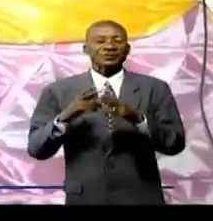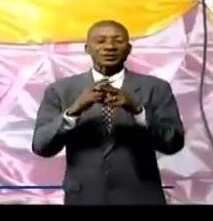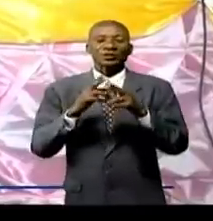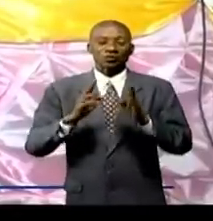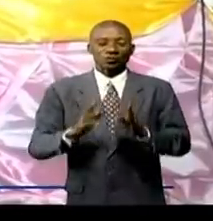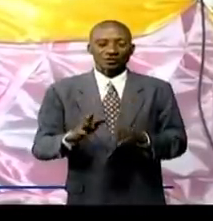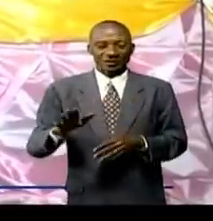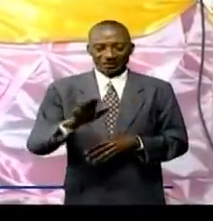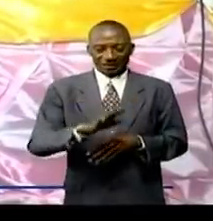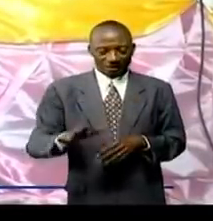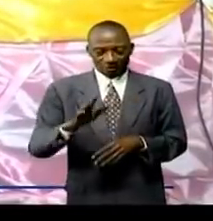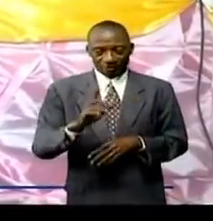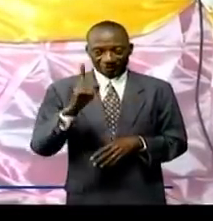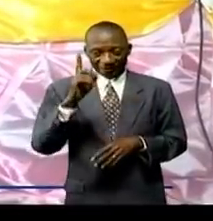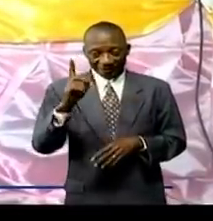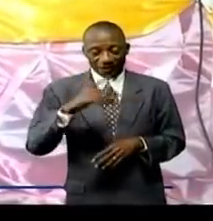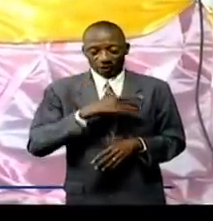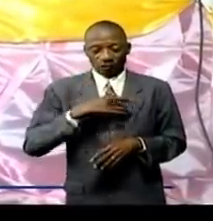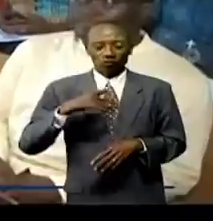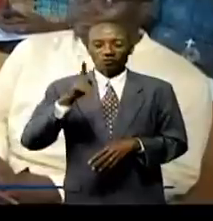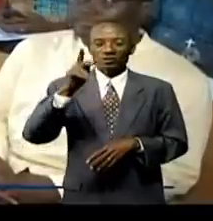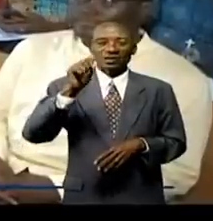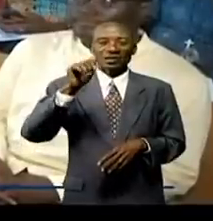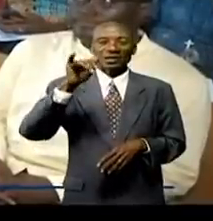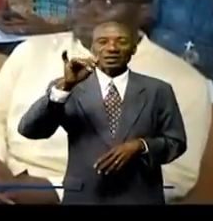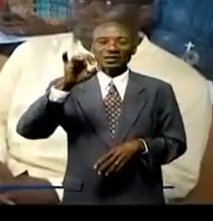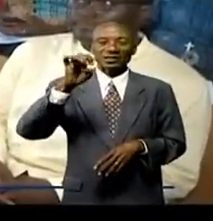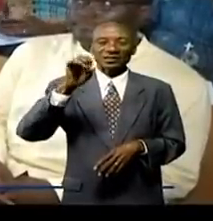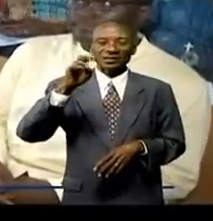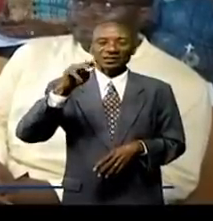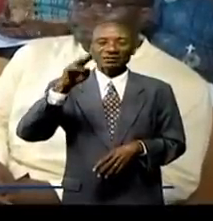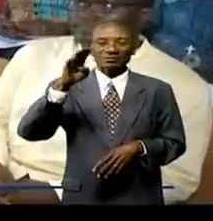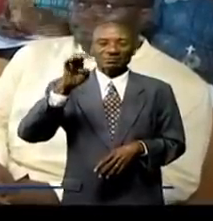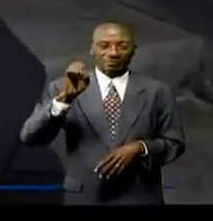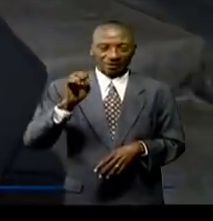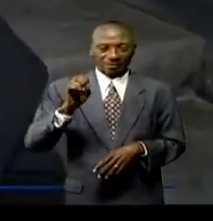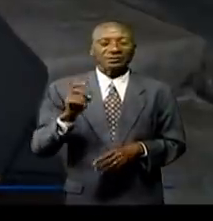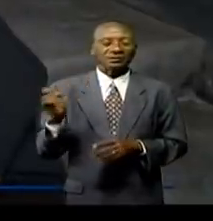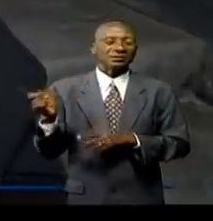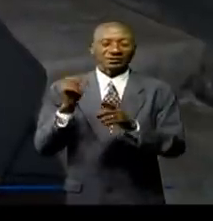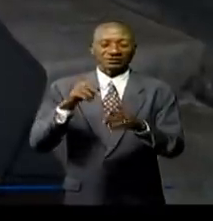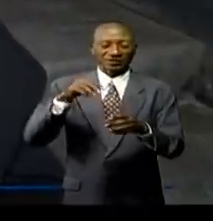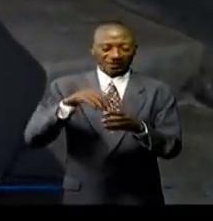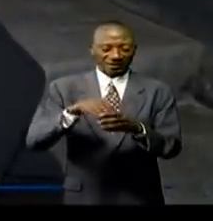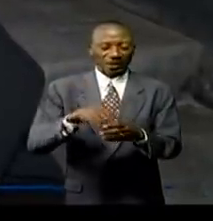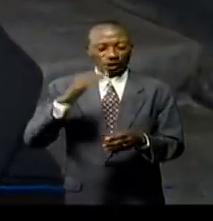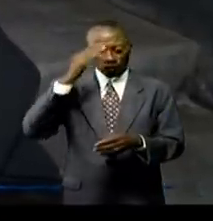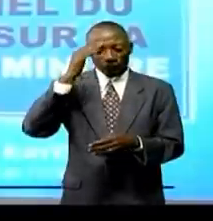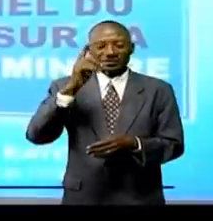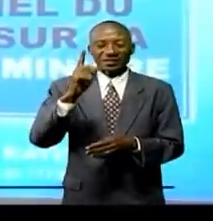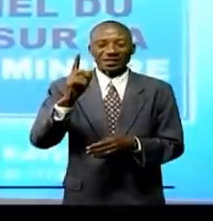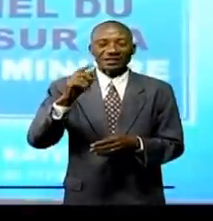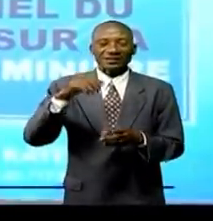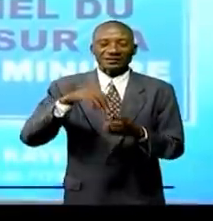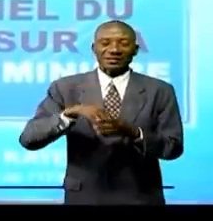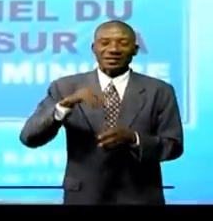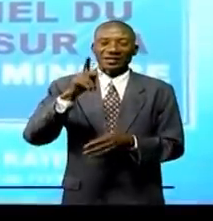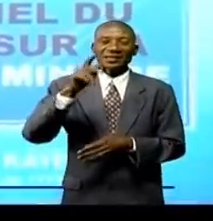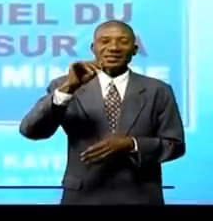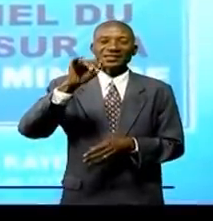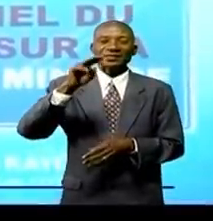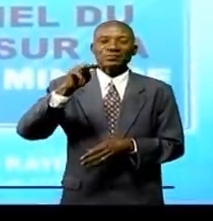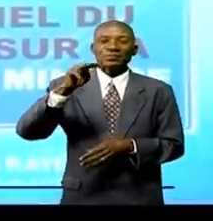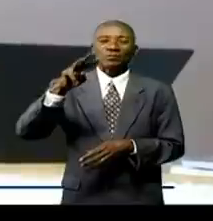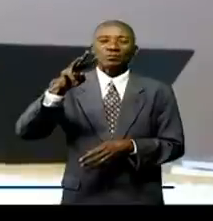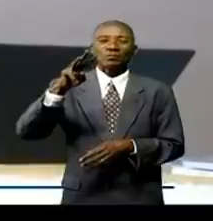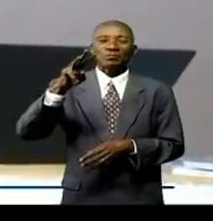l'ITIRDC, Jean-Jacques Kaimbe, était cette fois à l'université Loyola, précisément dans le quartier Kimwenza, dans la commune de